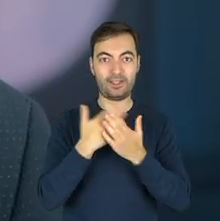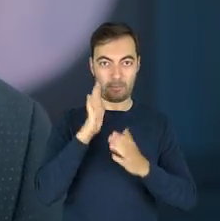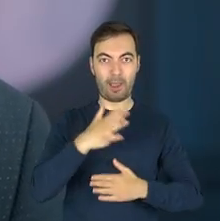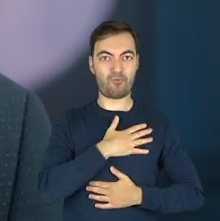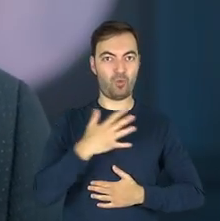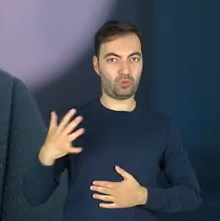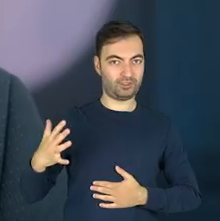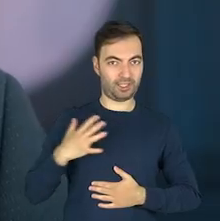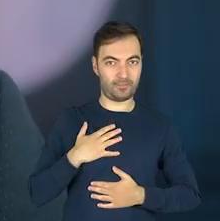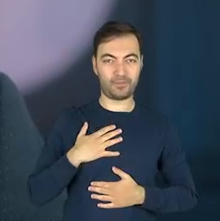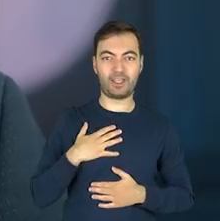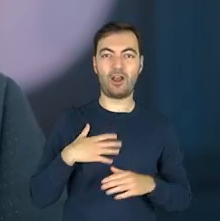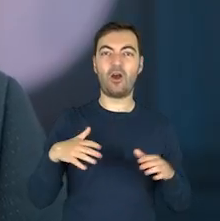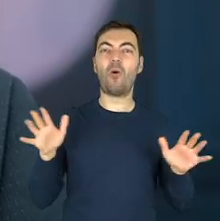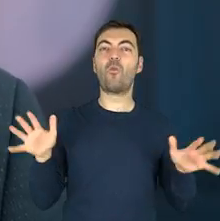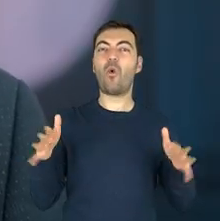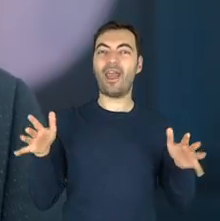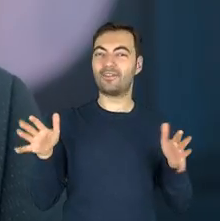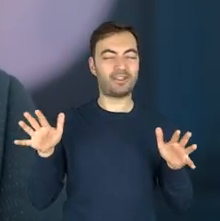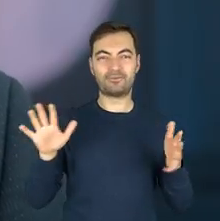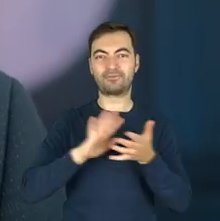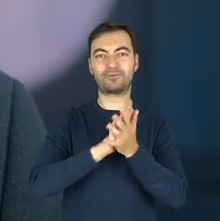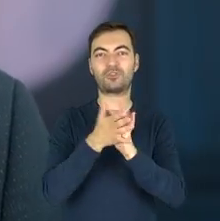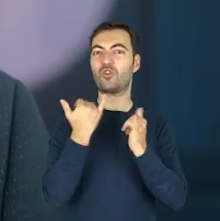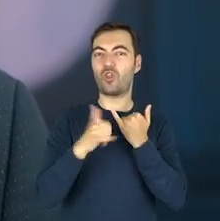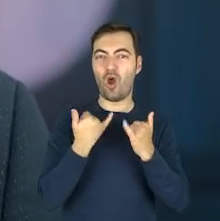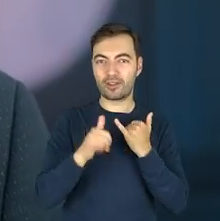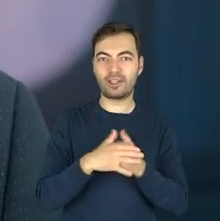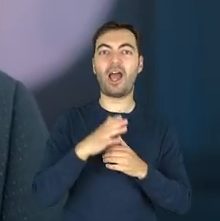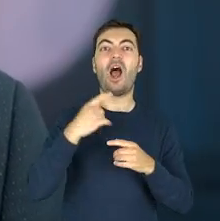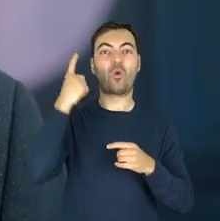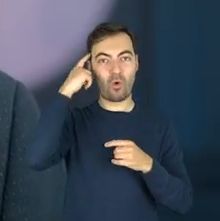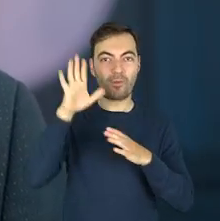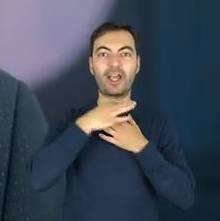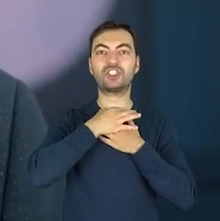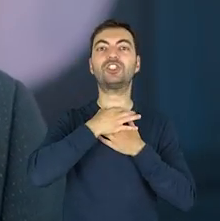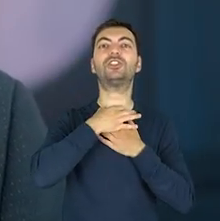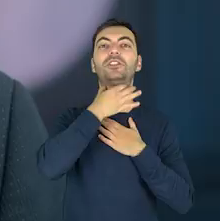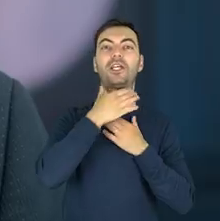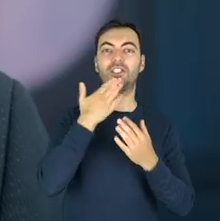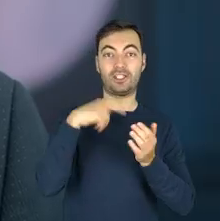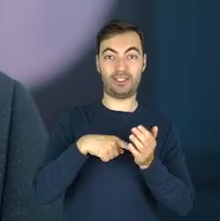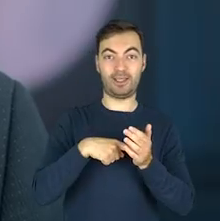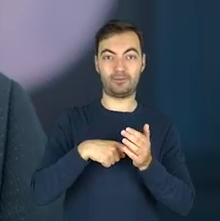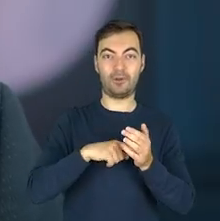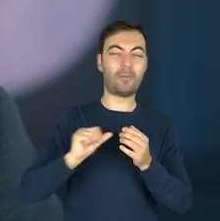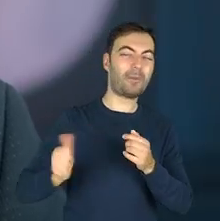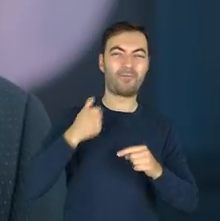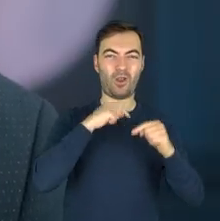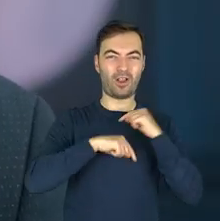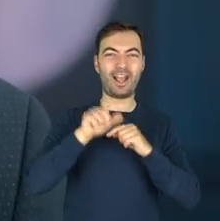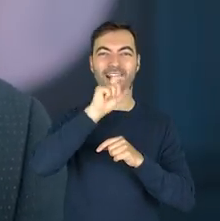już płuca. Płetwy przekształciły się w nogi, a głowa zyskała szyję, dzięki której te pierwsze kręgowce lądowe